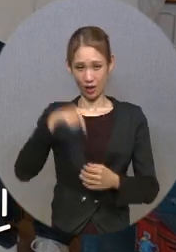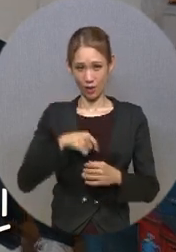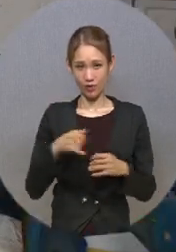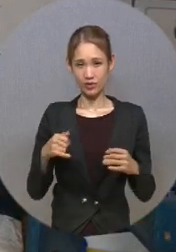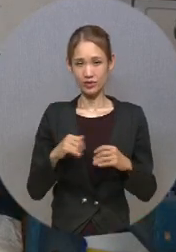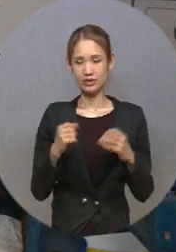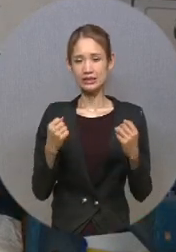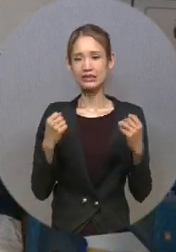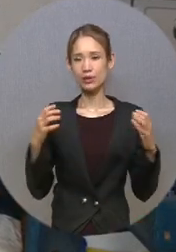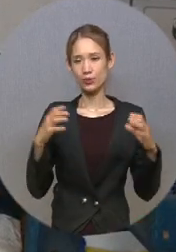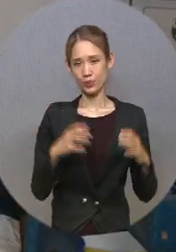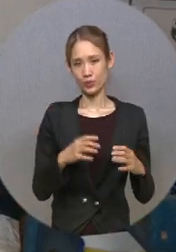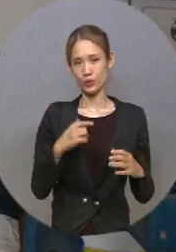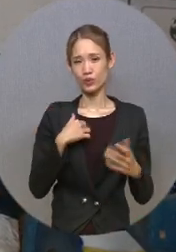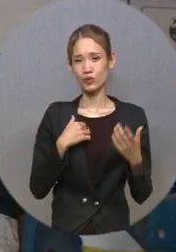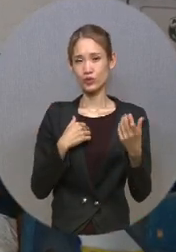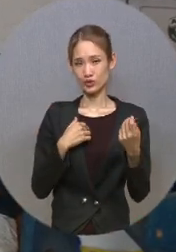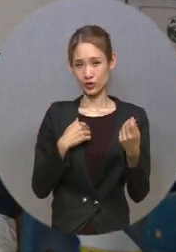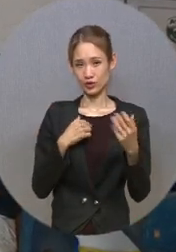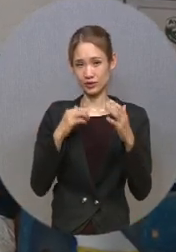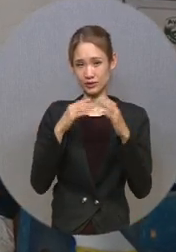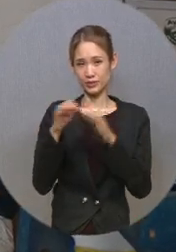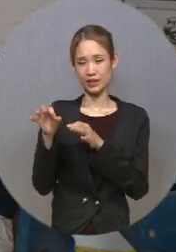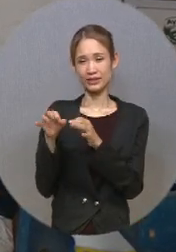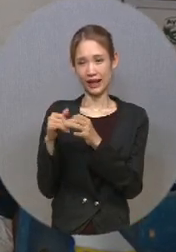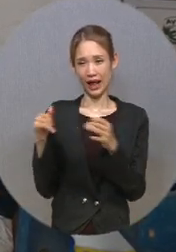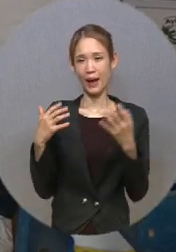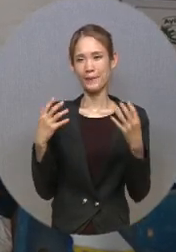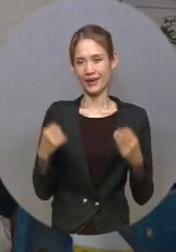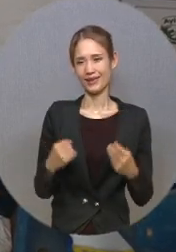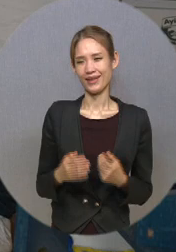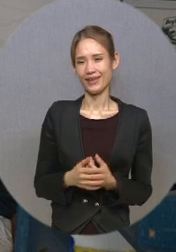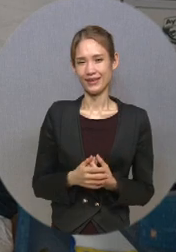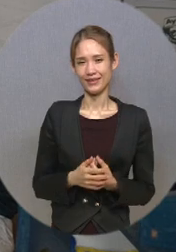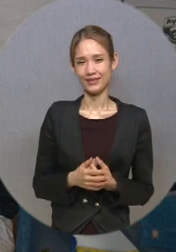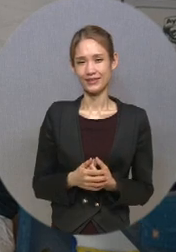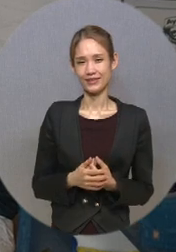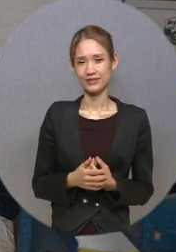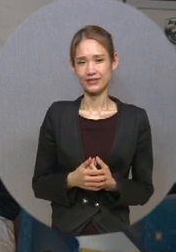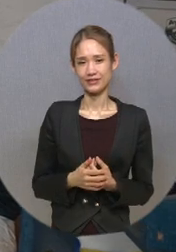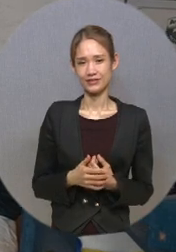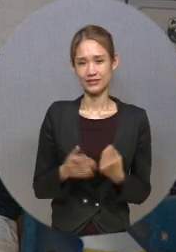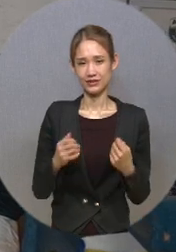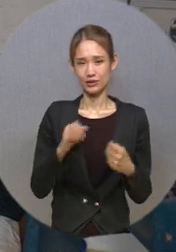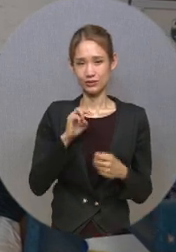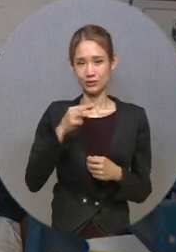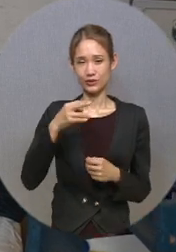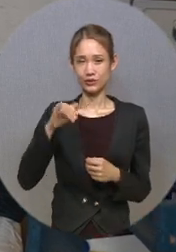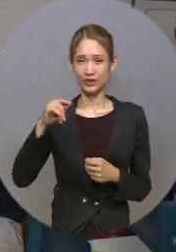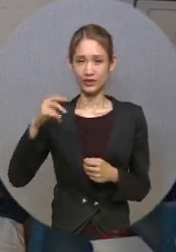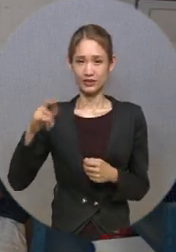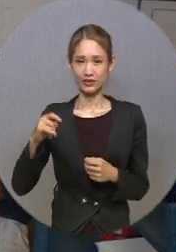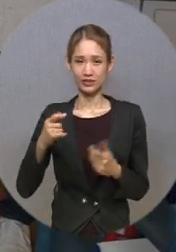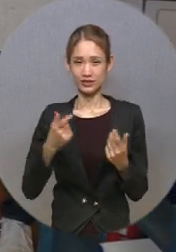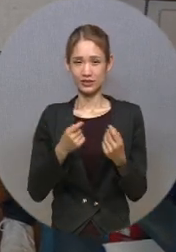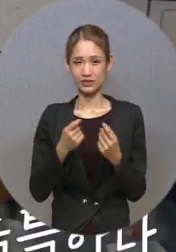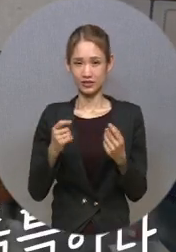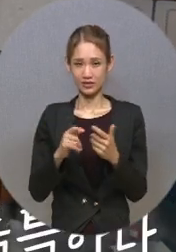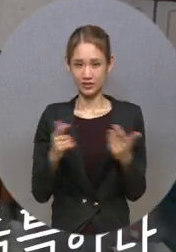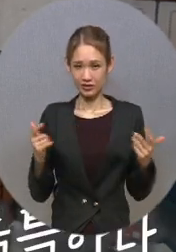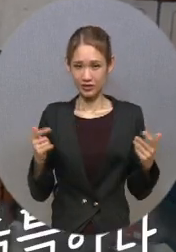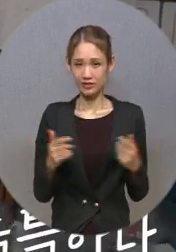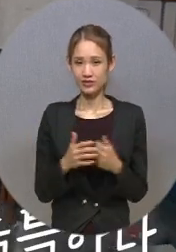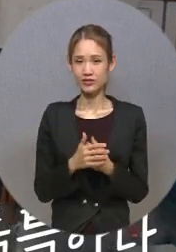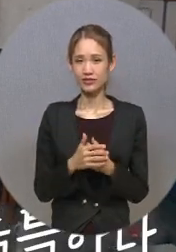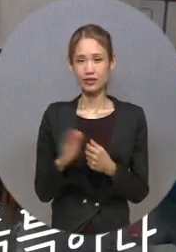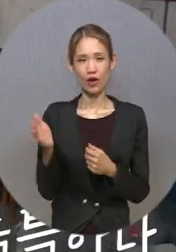보니까 이렇게 저처럼 이제 집에서 장사하시는 분들이 많으세요. 아~ 그러다 보니까 프랜차이즈나 이제 그런 것들 여기 하나도